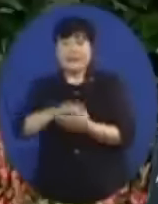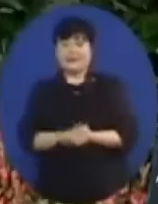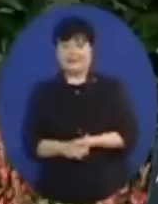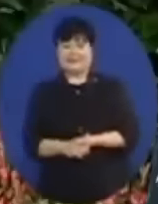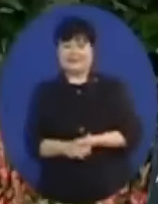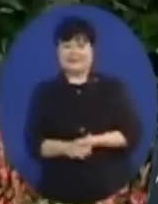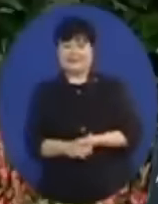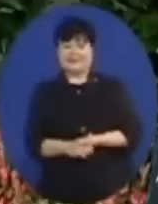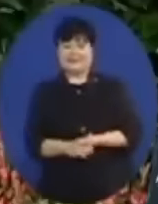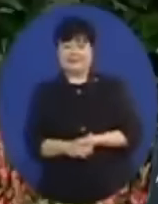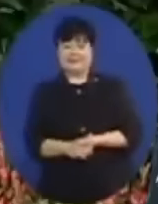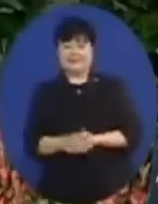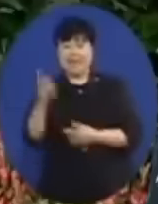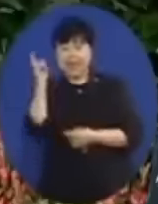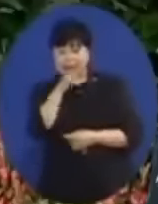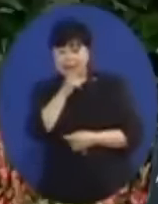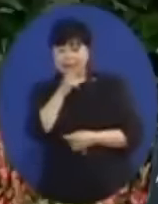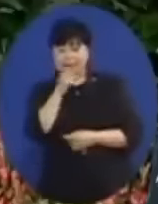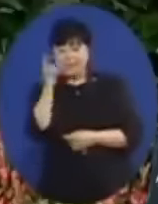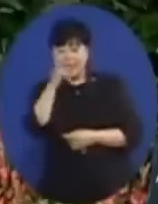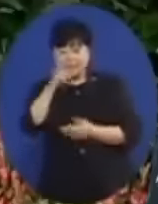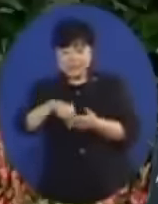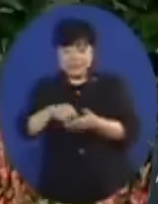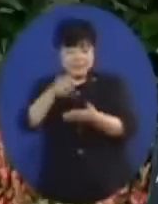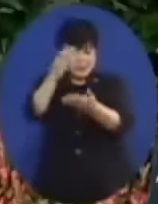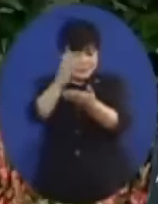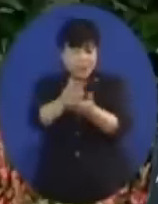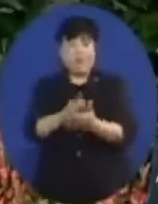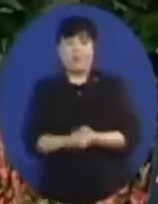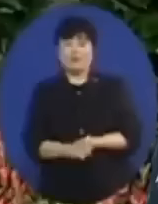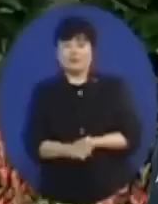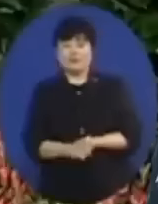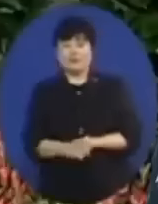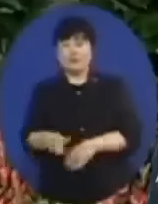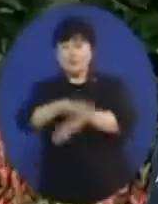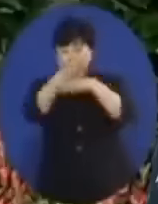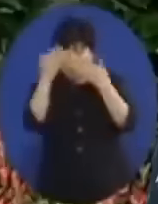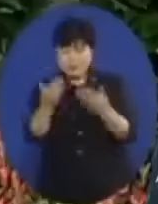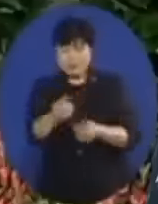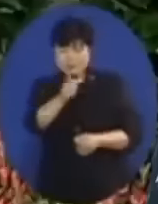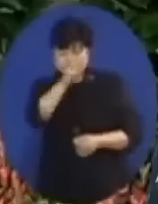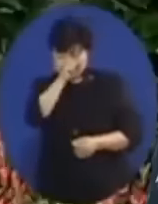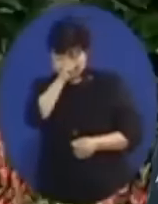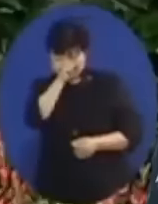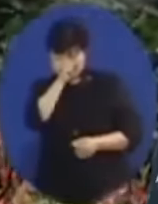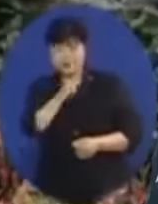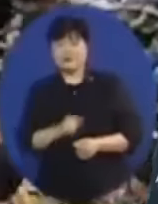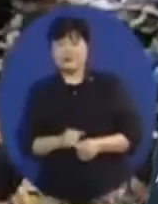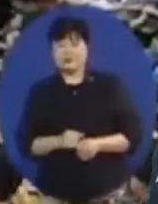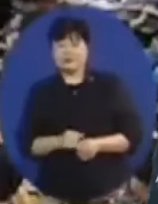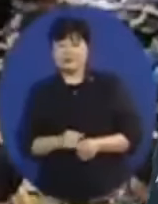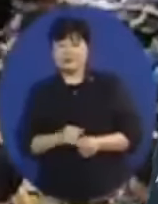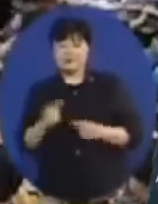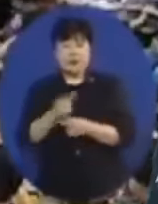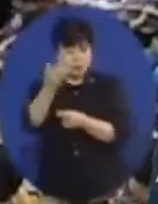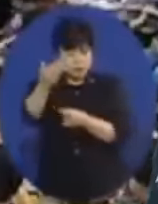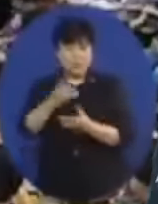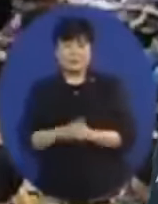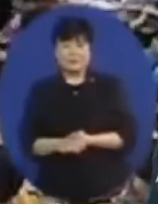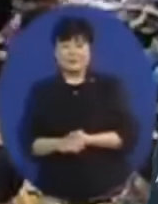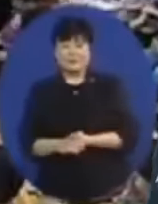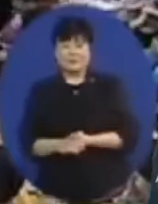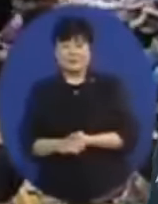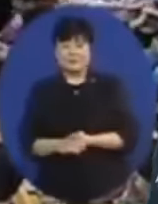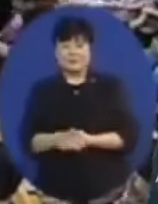있습니다. 우리는 악으로 청산하지 말고 모든 일에 선을 행해야 하는 것입니다.